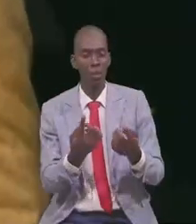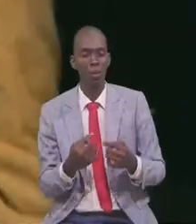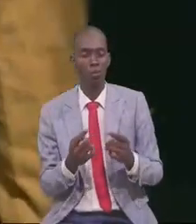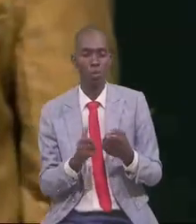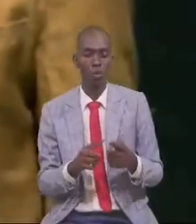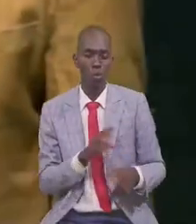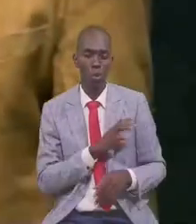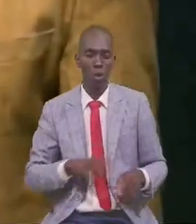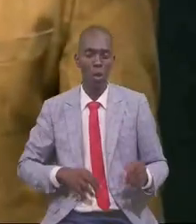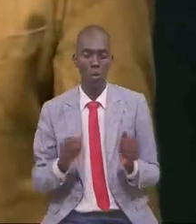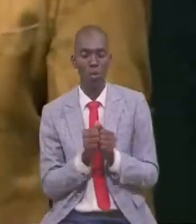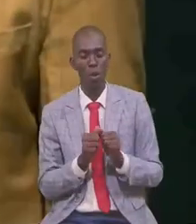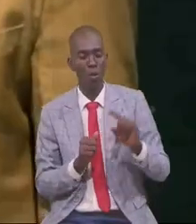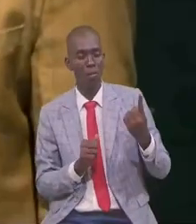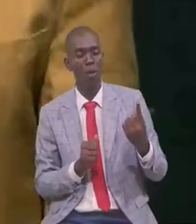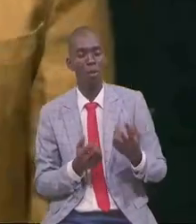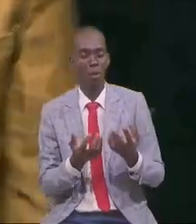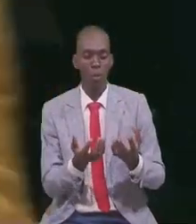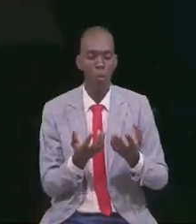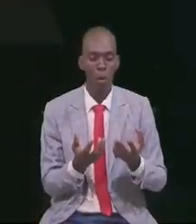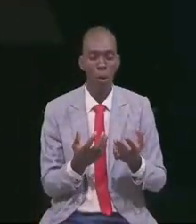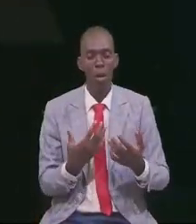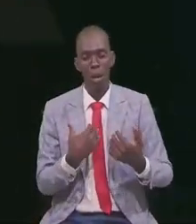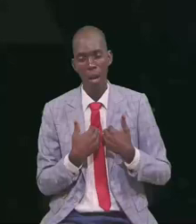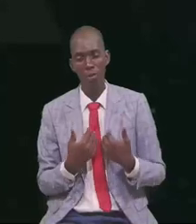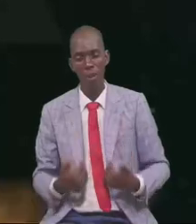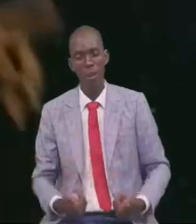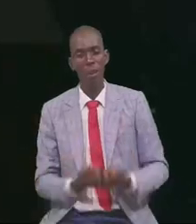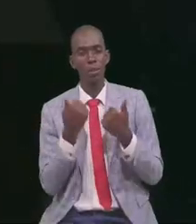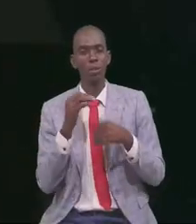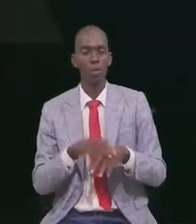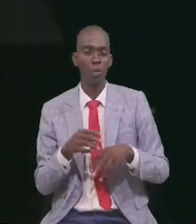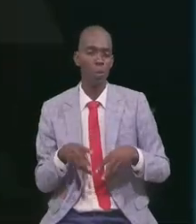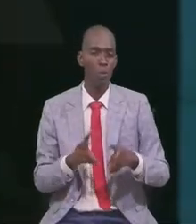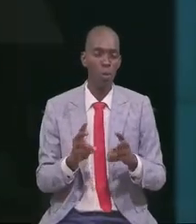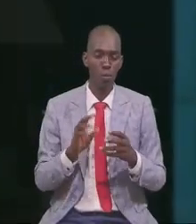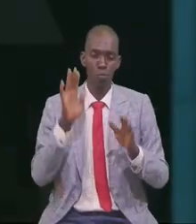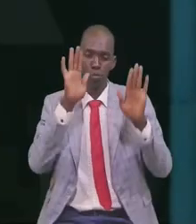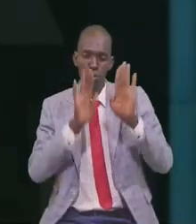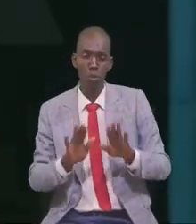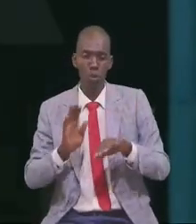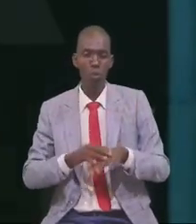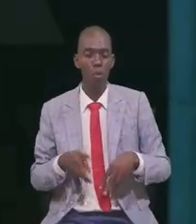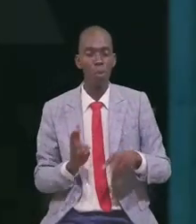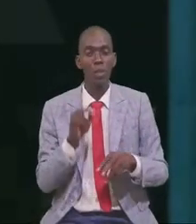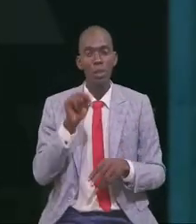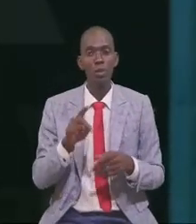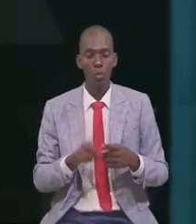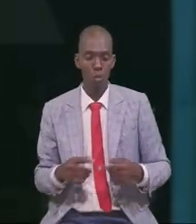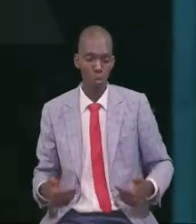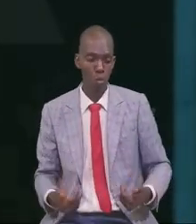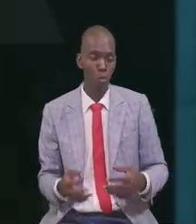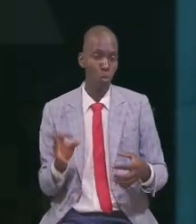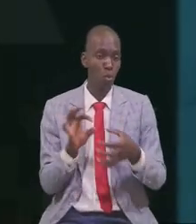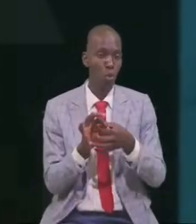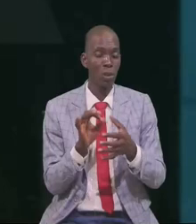désir. Il y a des obstacles, il y a des défis dans le chemin. il doit se joindre à, il